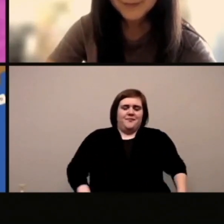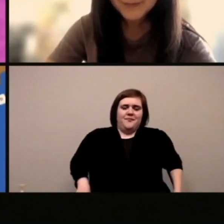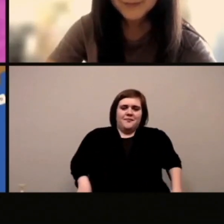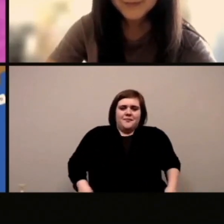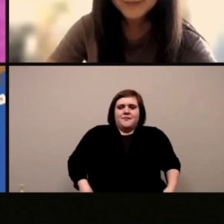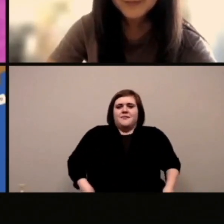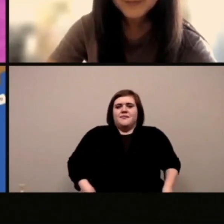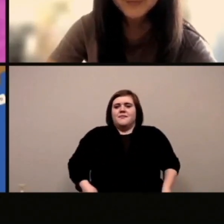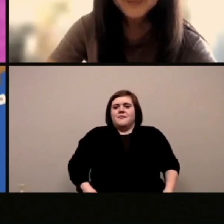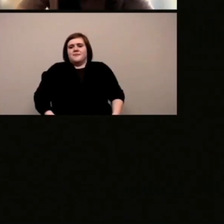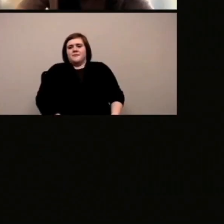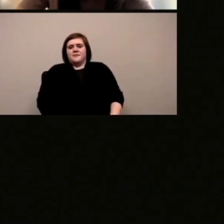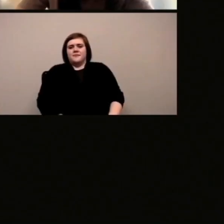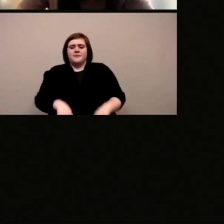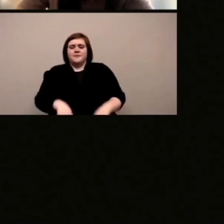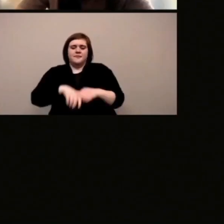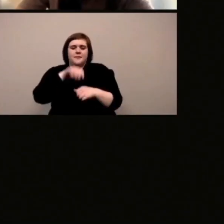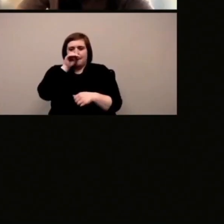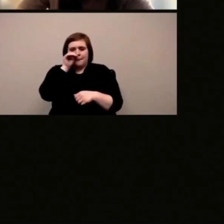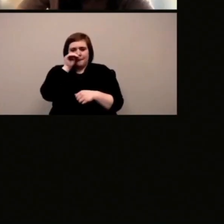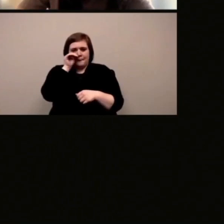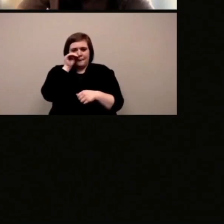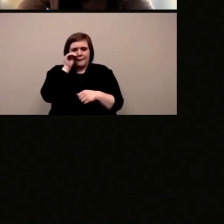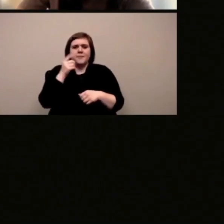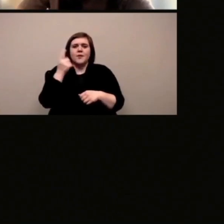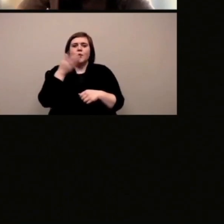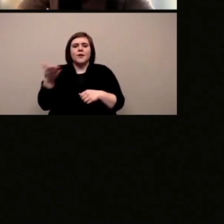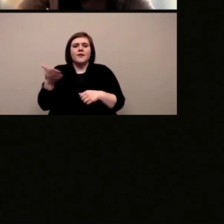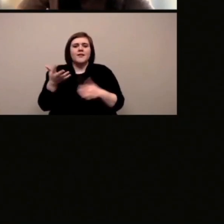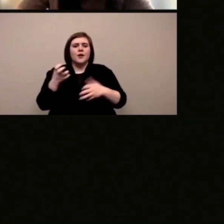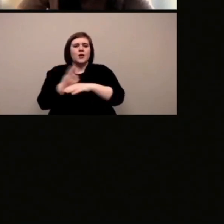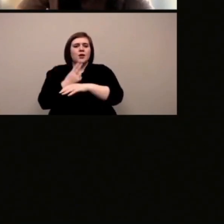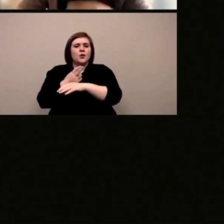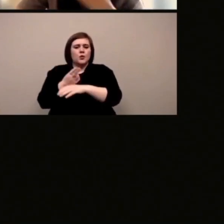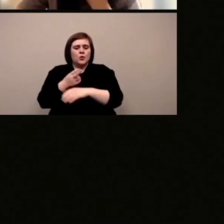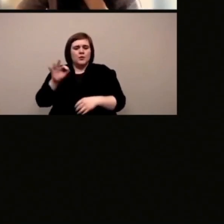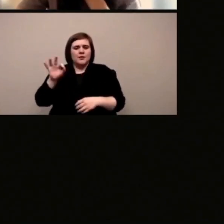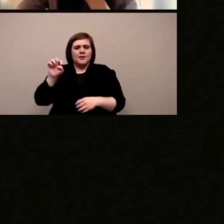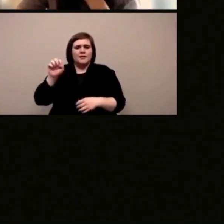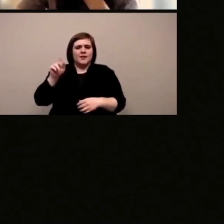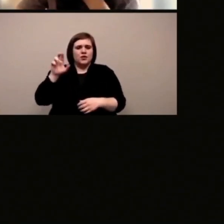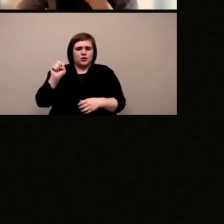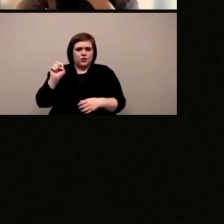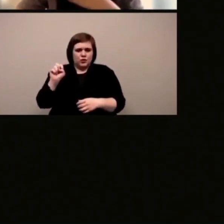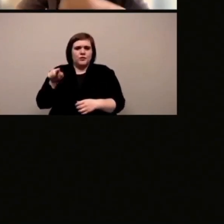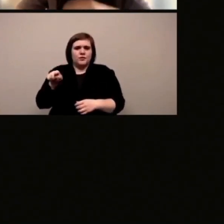ok adesso mettiamo questo suono dai una buona idea